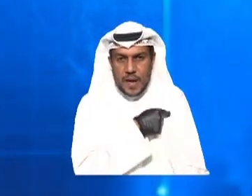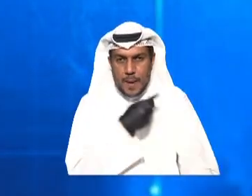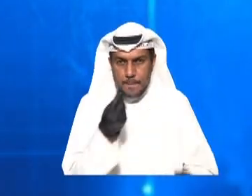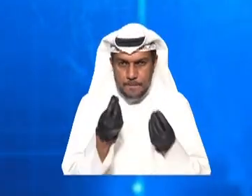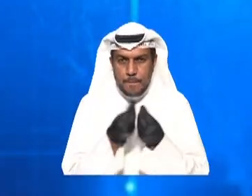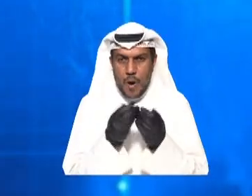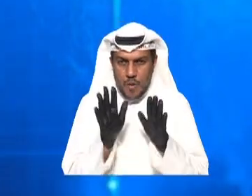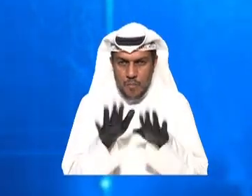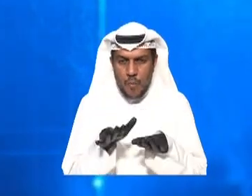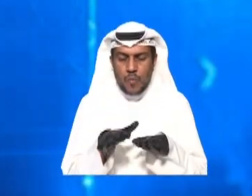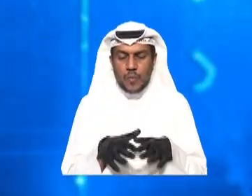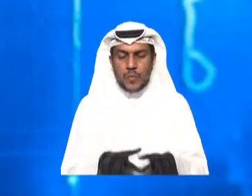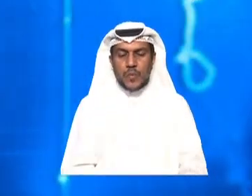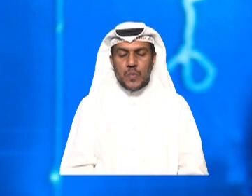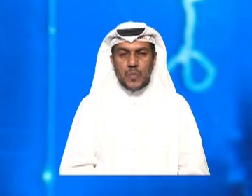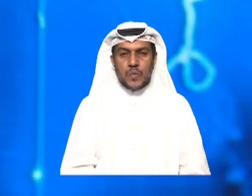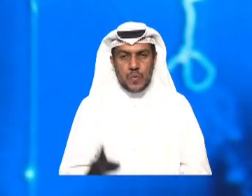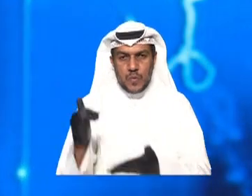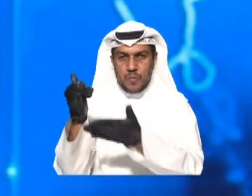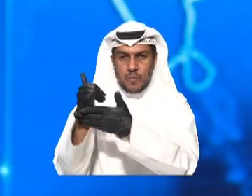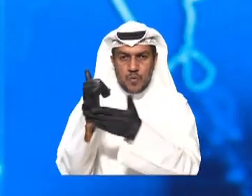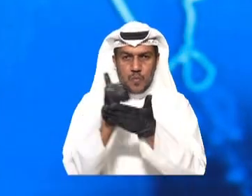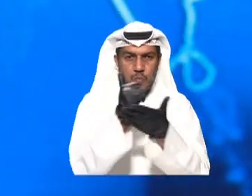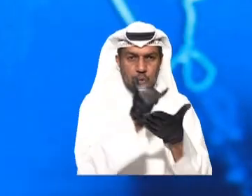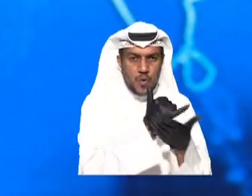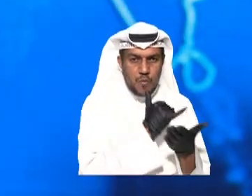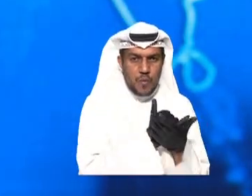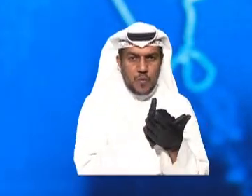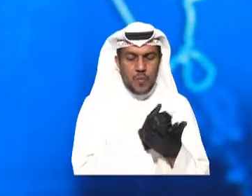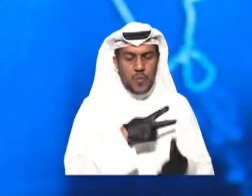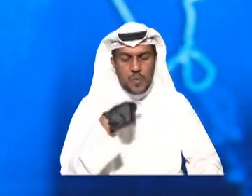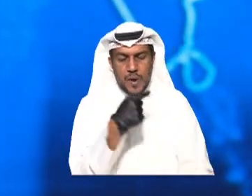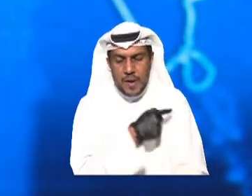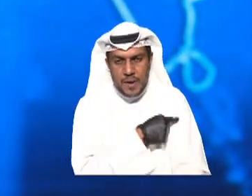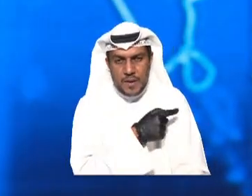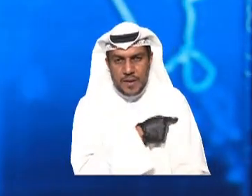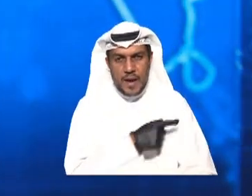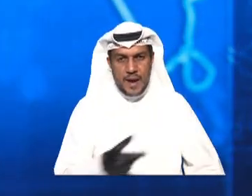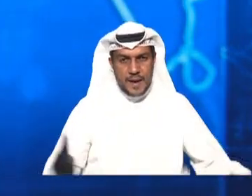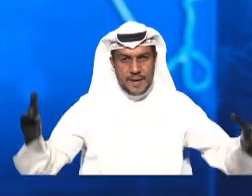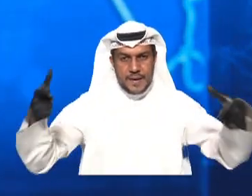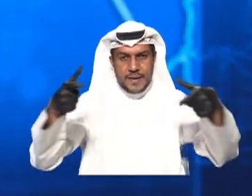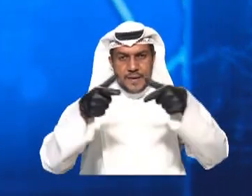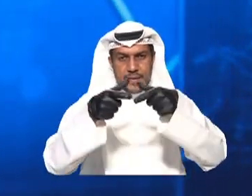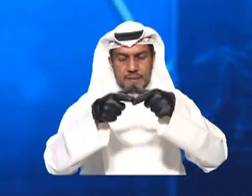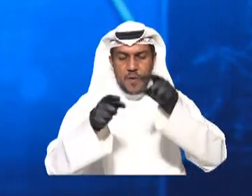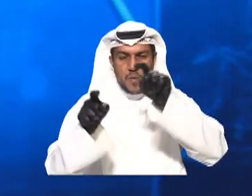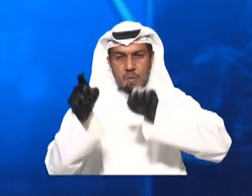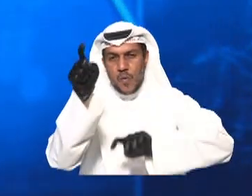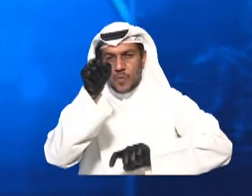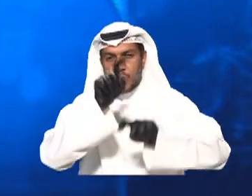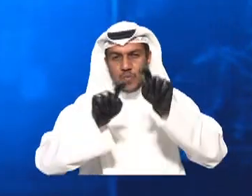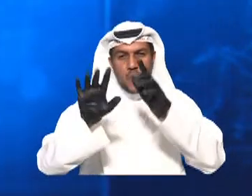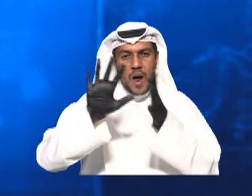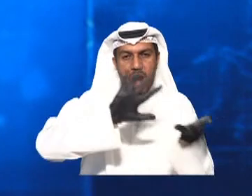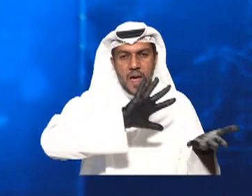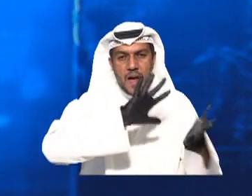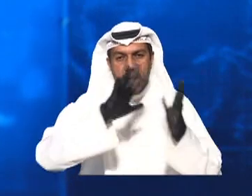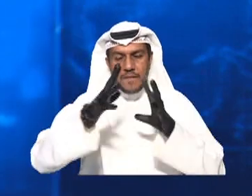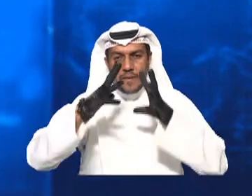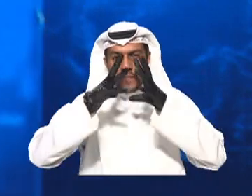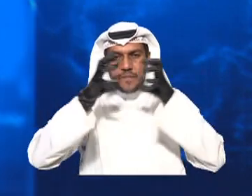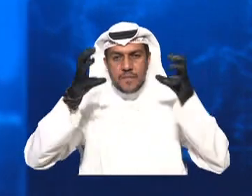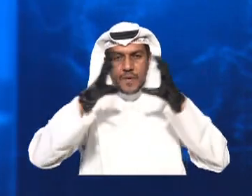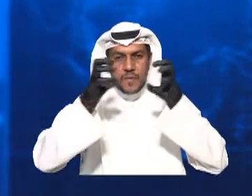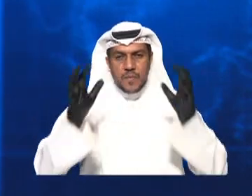الصباح مع عدد من القيادات والمسؤولين في وزارة الصحة. واستمع سموه إلى شرح للإجراءات التي قامت بها